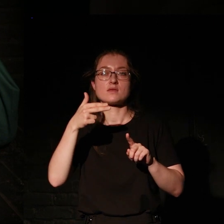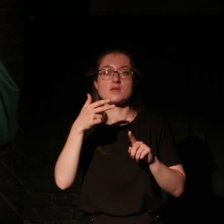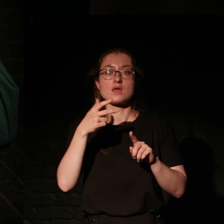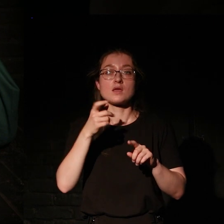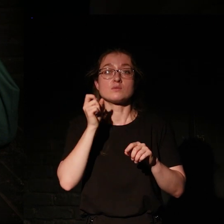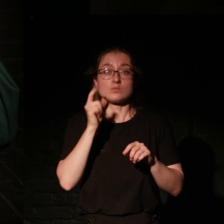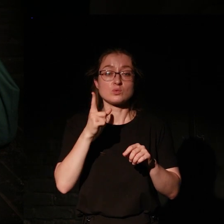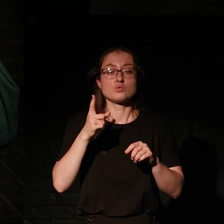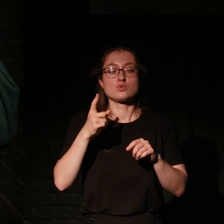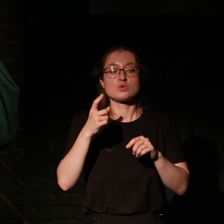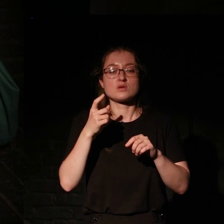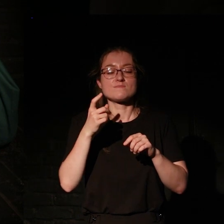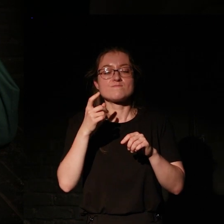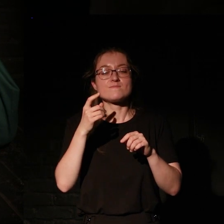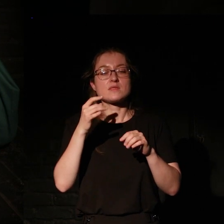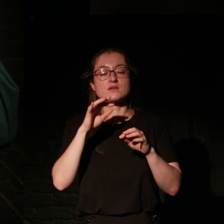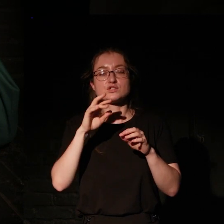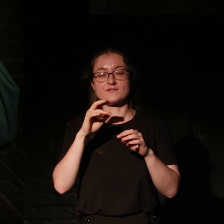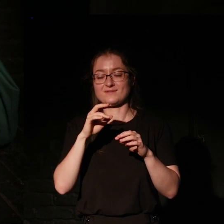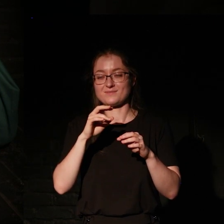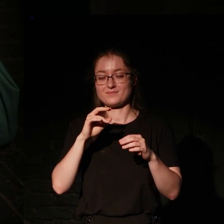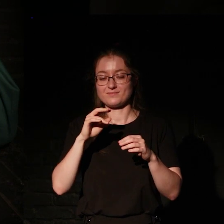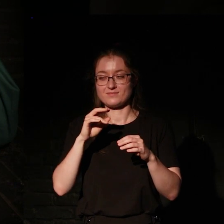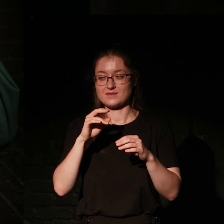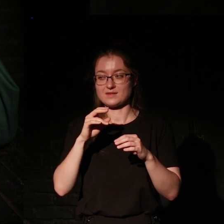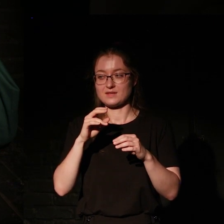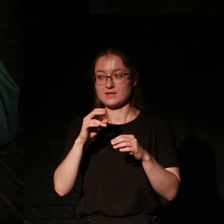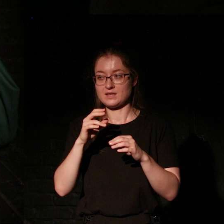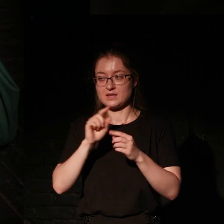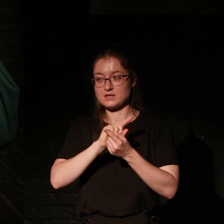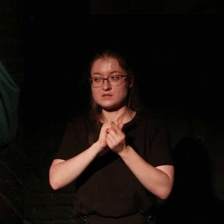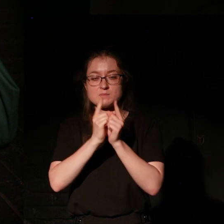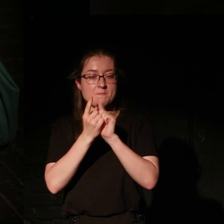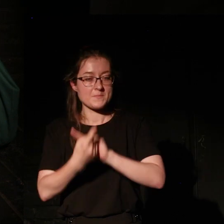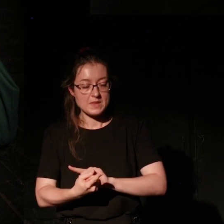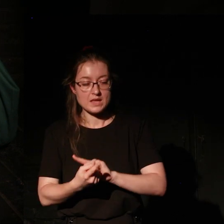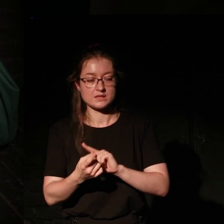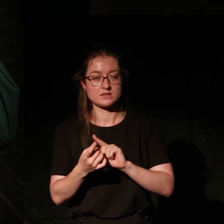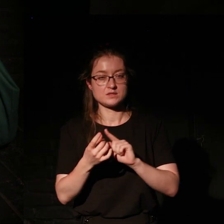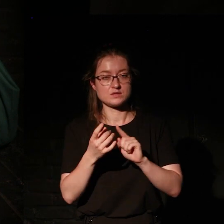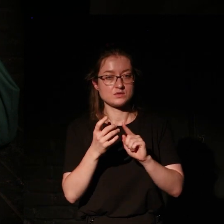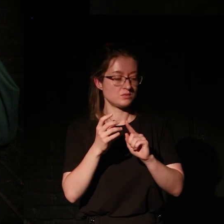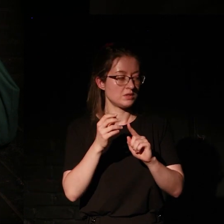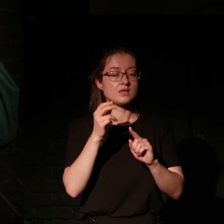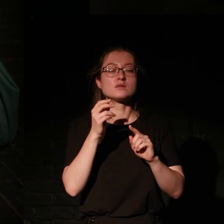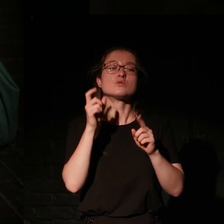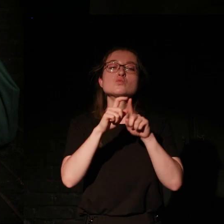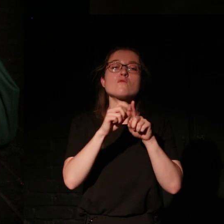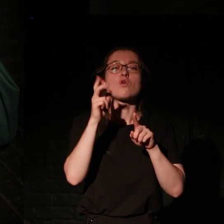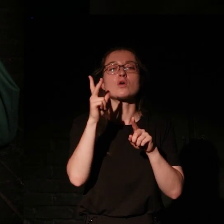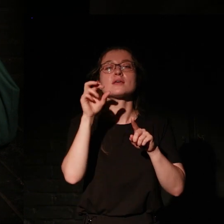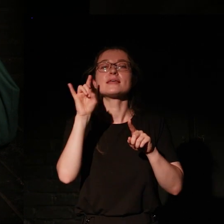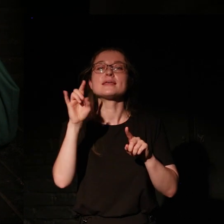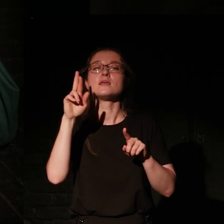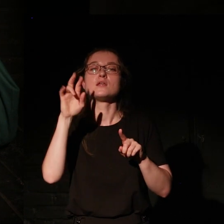Kyriosa na Theos, czyli Bóg. I jeszcze to jest do przyjęcia,